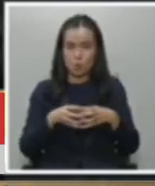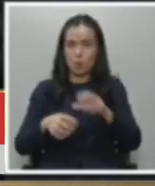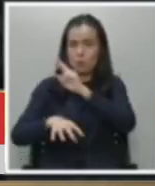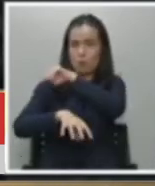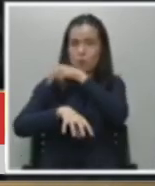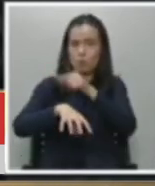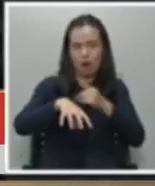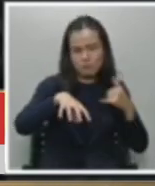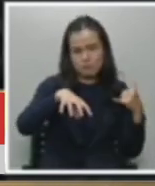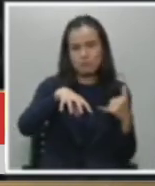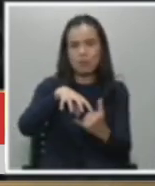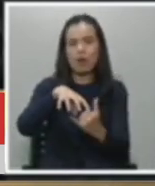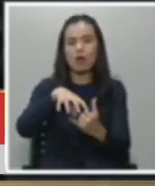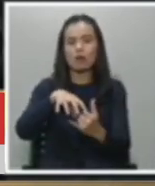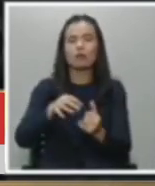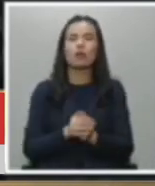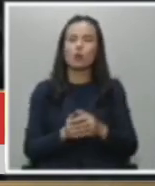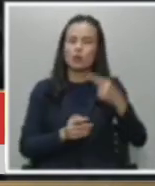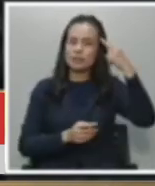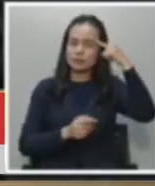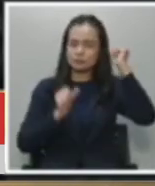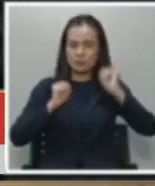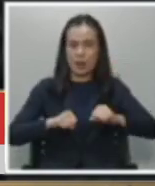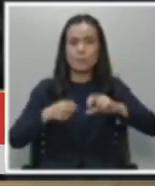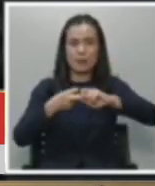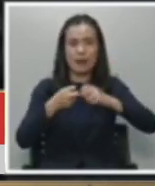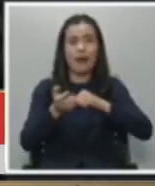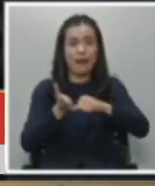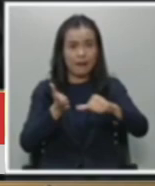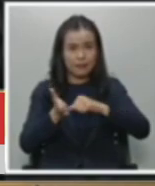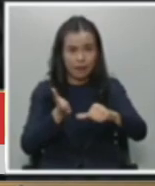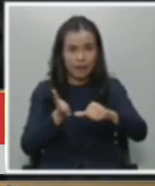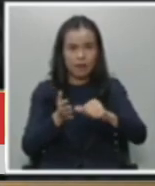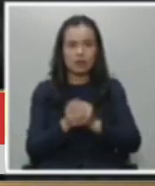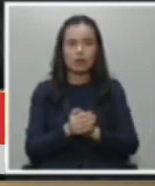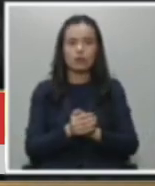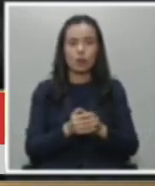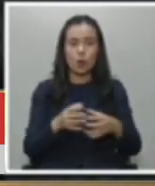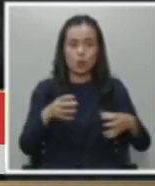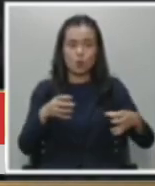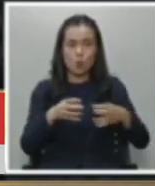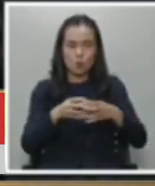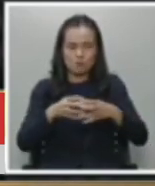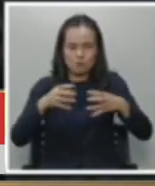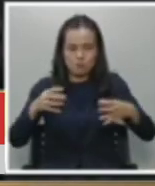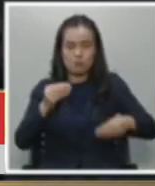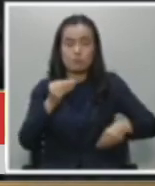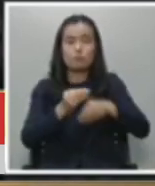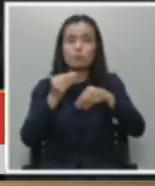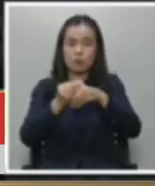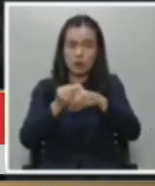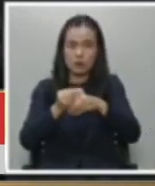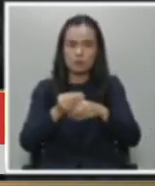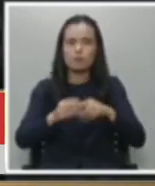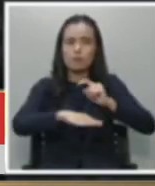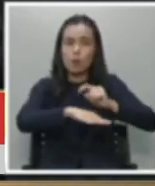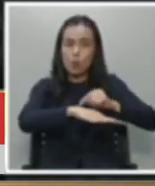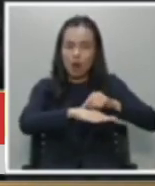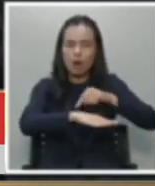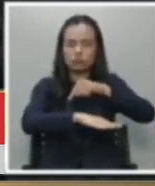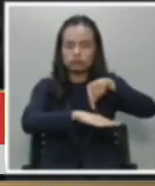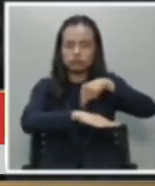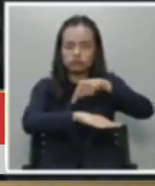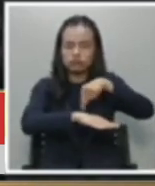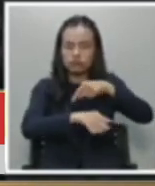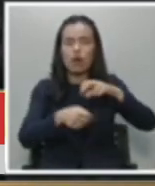พยาบาลนะทำให้การตัดสินใจในการแก้ปัญหาในการที่จะกำลังเพิ่มเติมนะก็ทำให้แล้วเวลาในการที่จะแก้